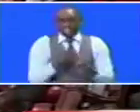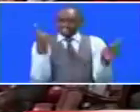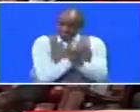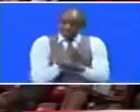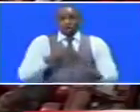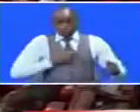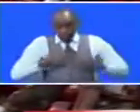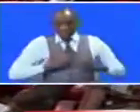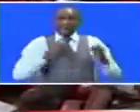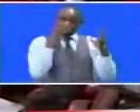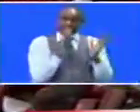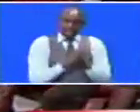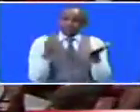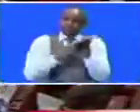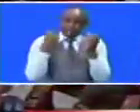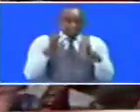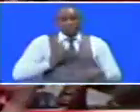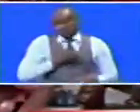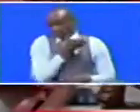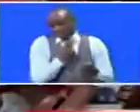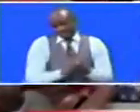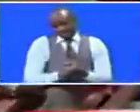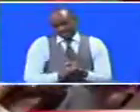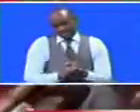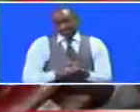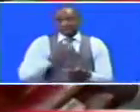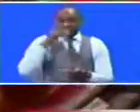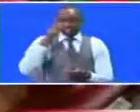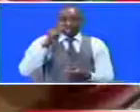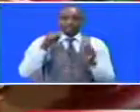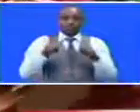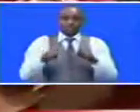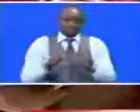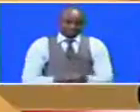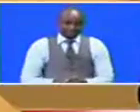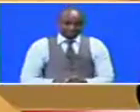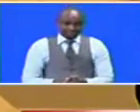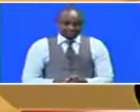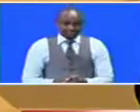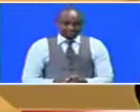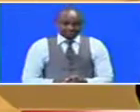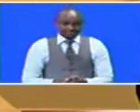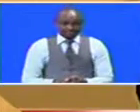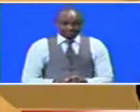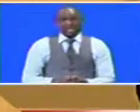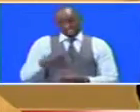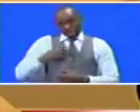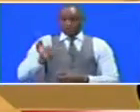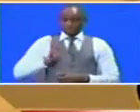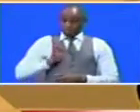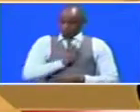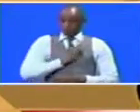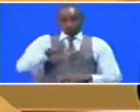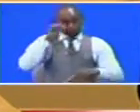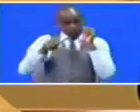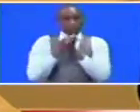mataifa kama Rwanda na Uganda. Mark Namaswa, KTN Leo. Bodi ya uchaguzi katika chama